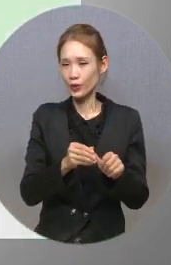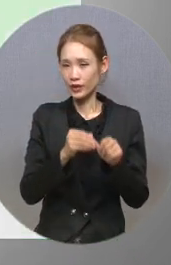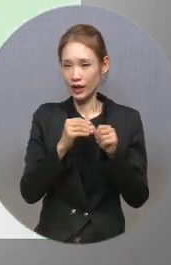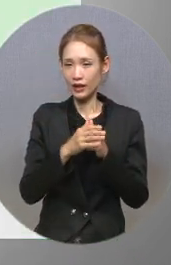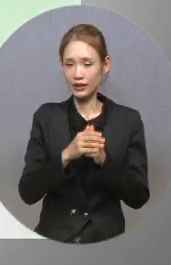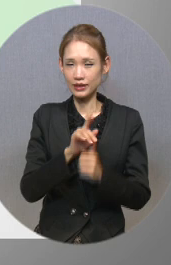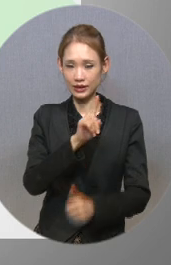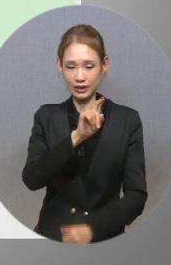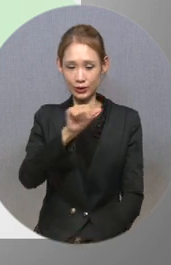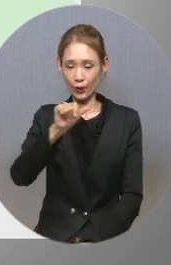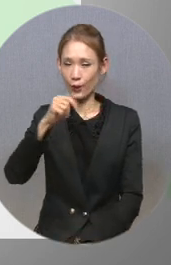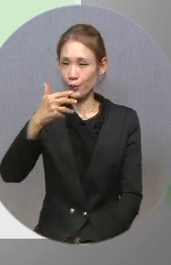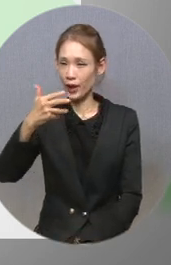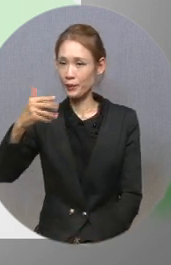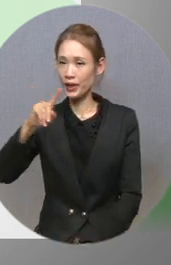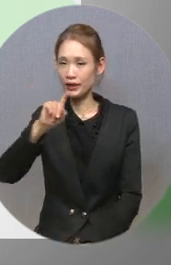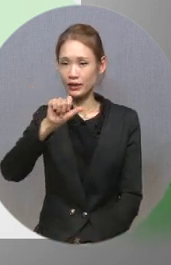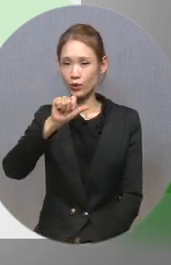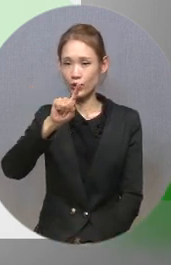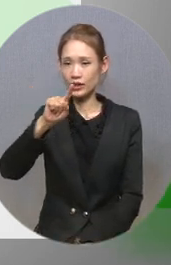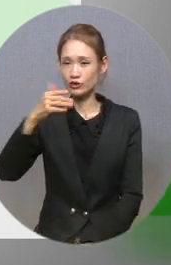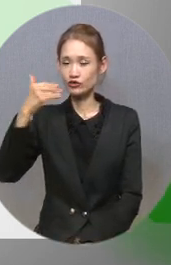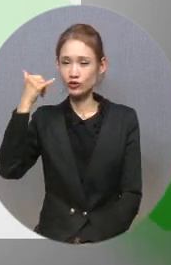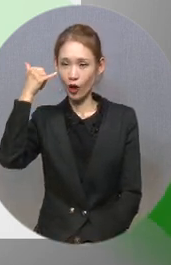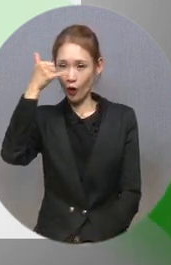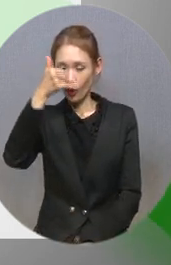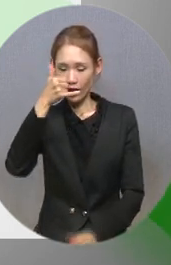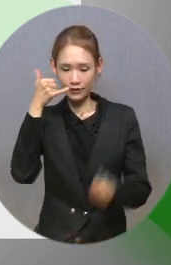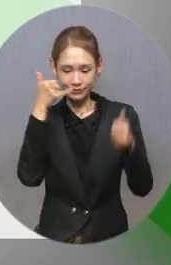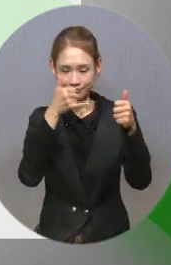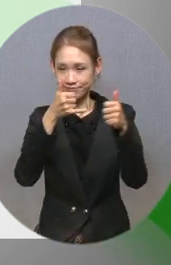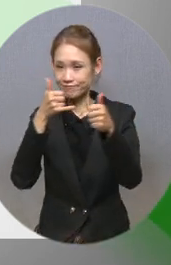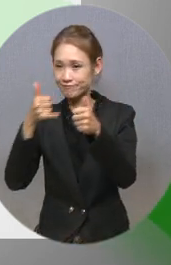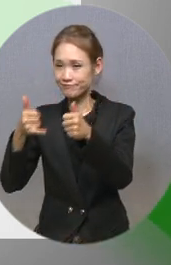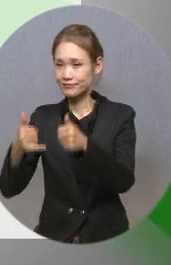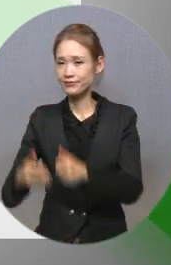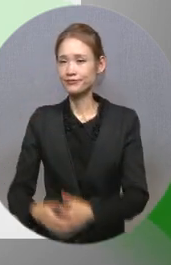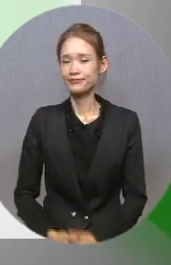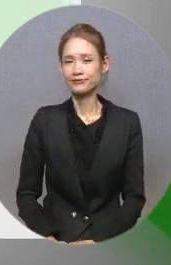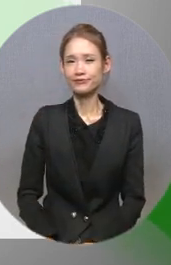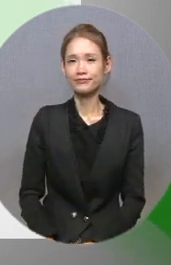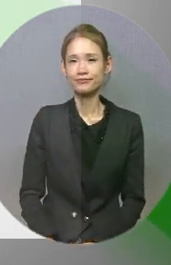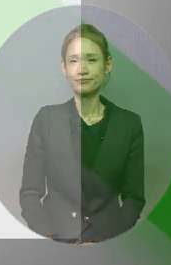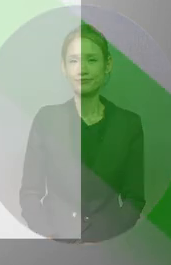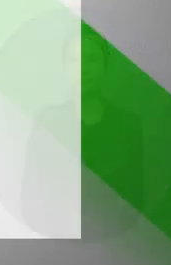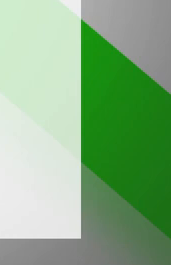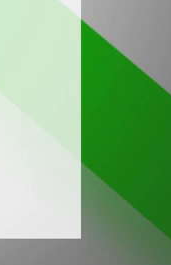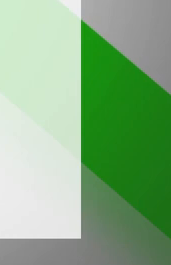국번 없이 1588-1519로 전화해서 각 담당기사에 문의하시기 바랍니다.